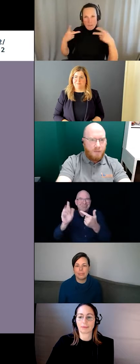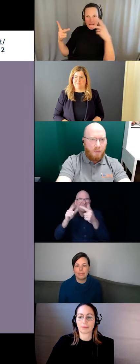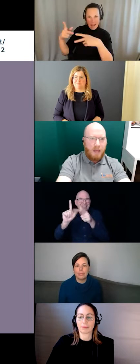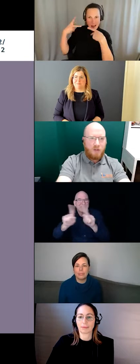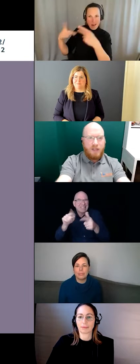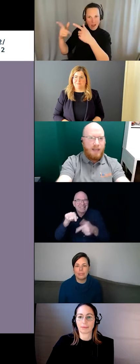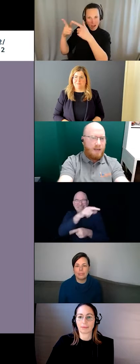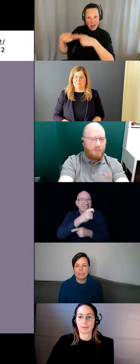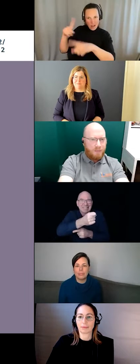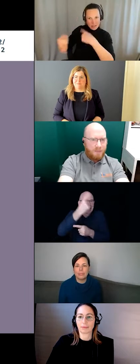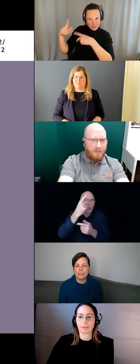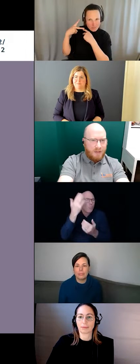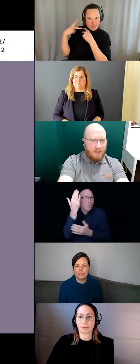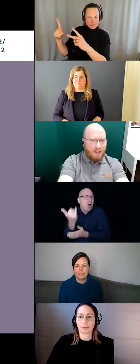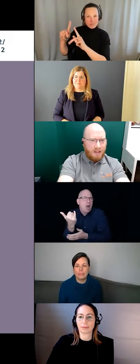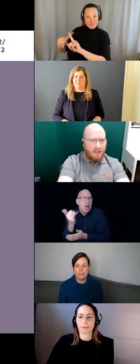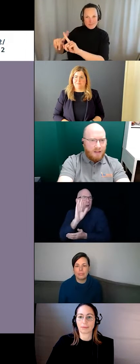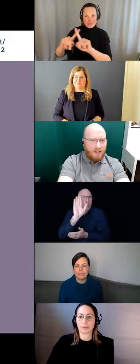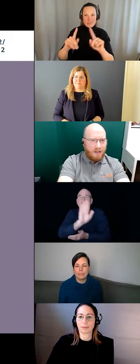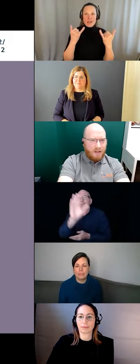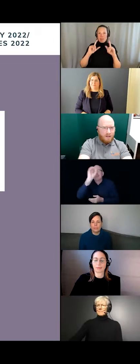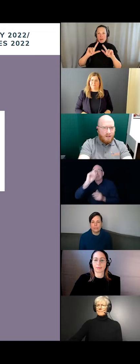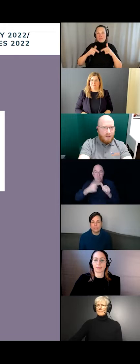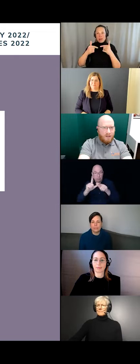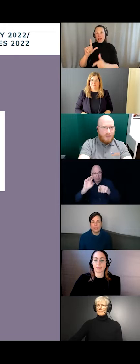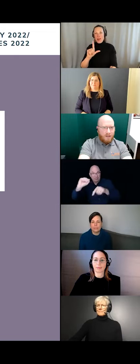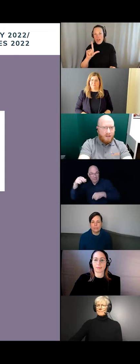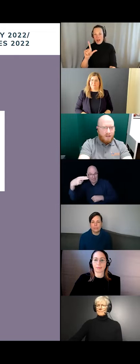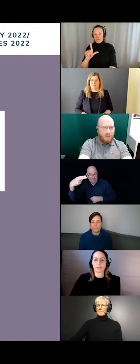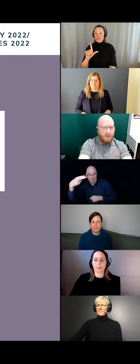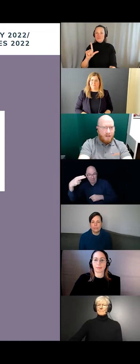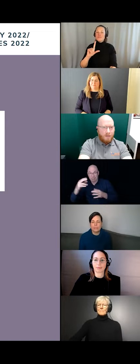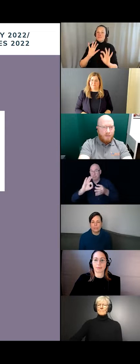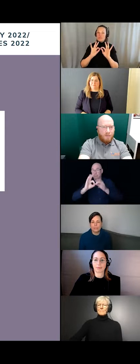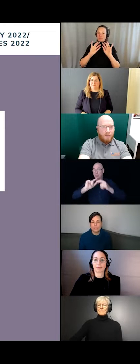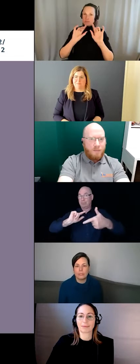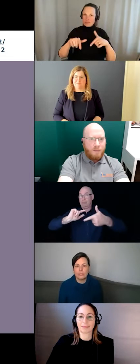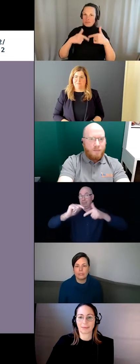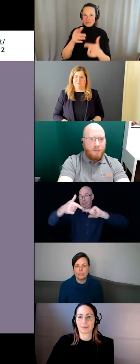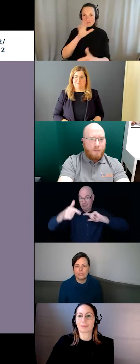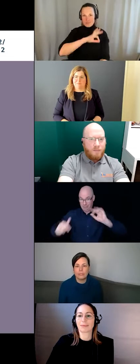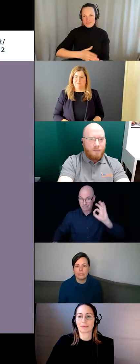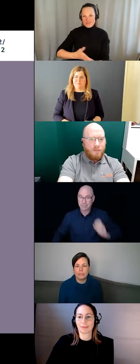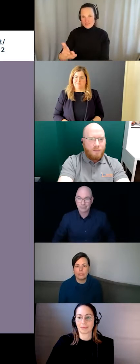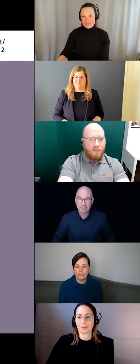différents et que d'autres pays auraient un autre langage des signes? Je passe à Léa.